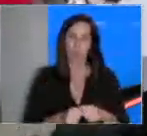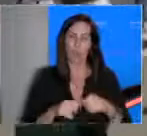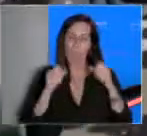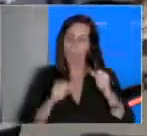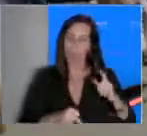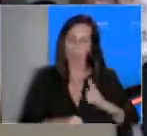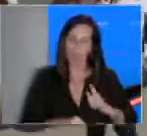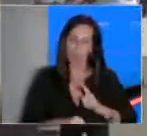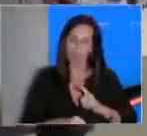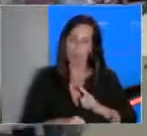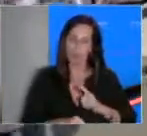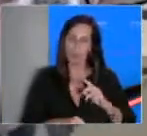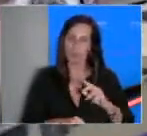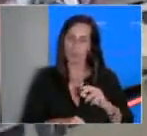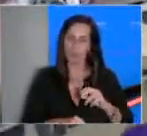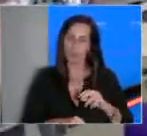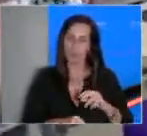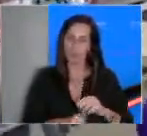שהביטחון האישי שלהם יהיה ממש